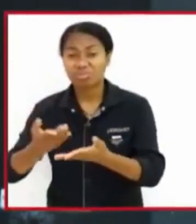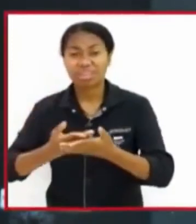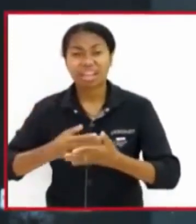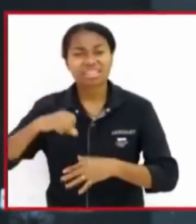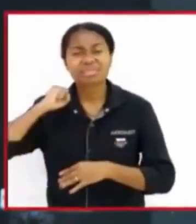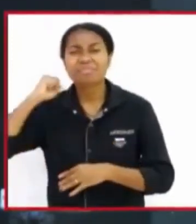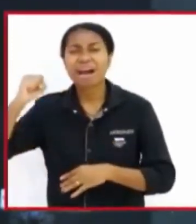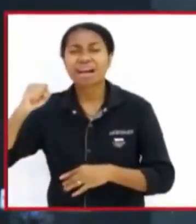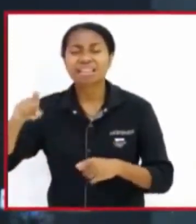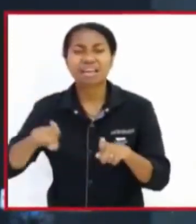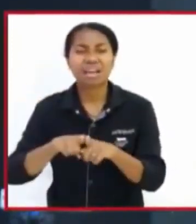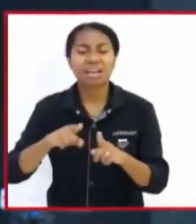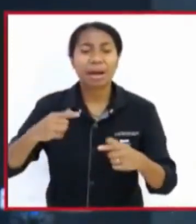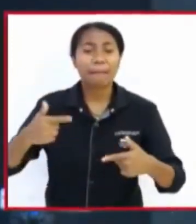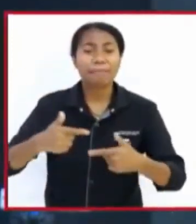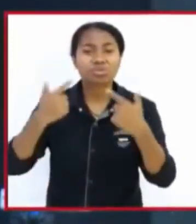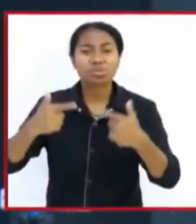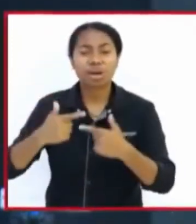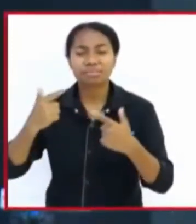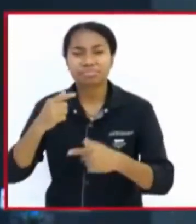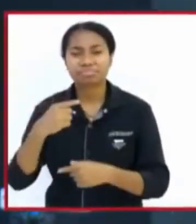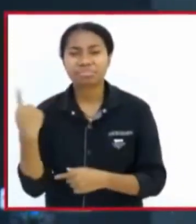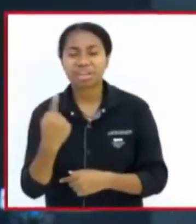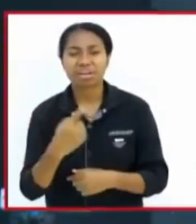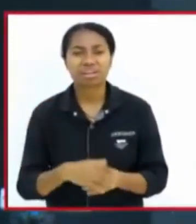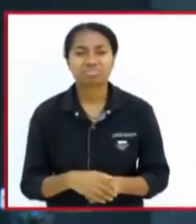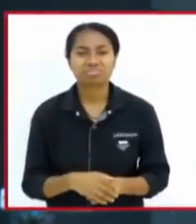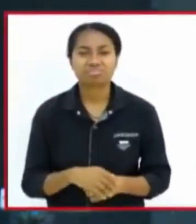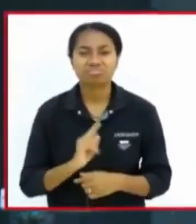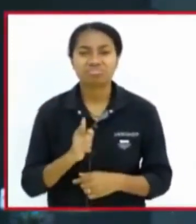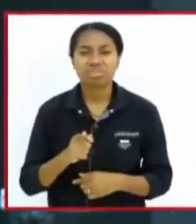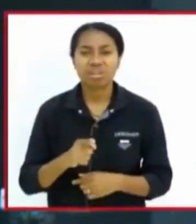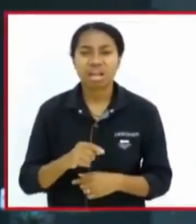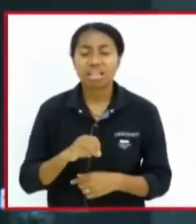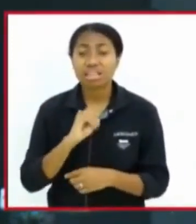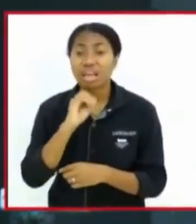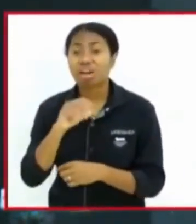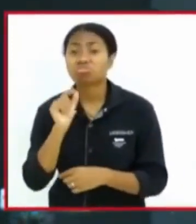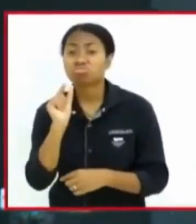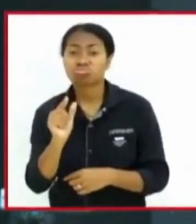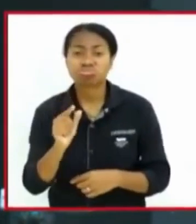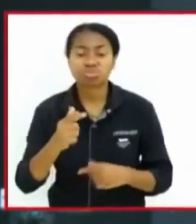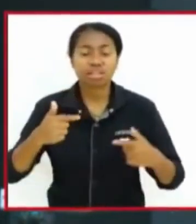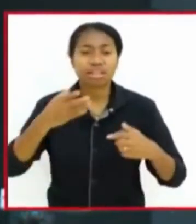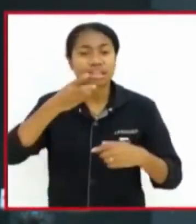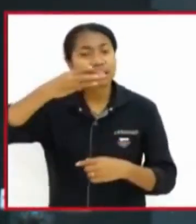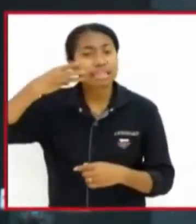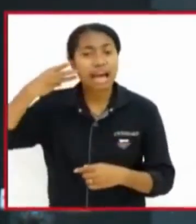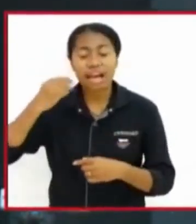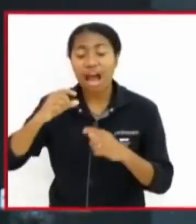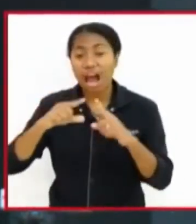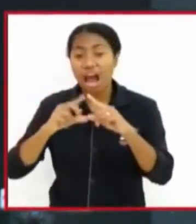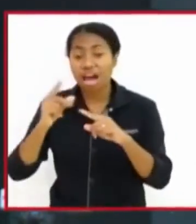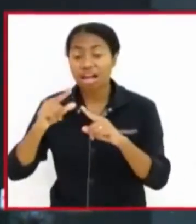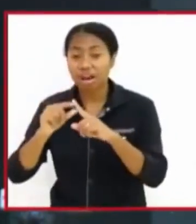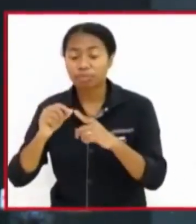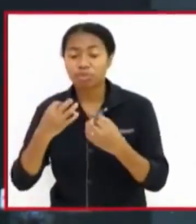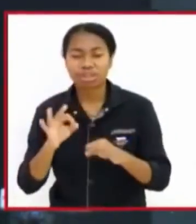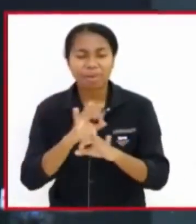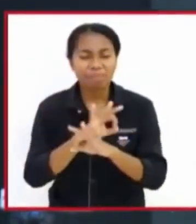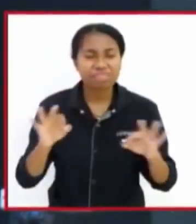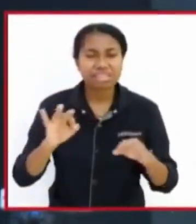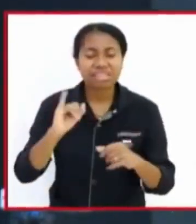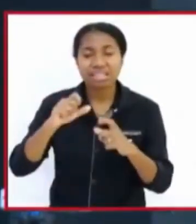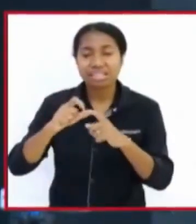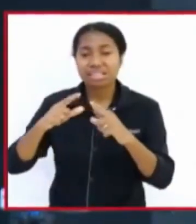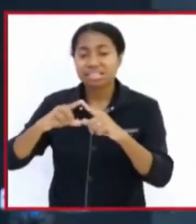radio-radio Arab melakukan teriakan-teriakan untuk tentara-tentara Arab Habisi Israel radio Baghdad